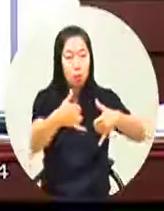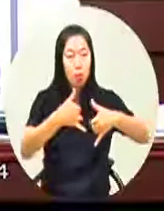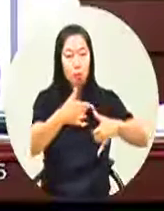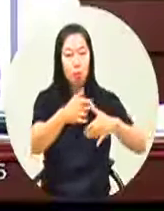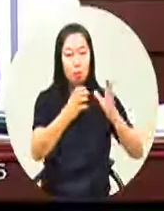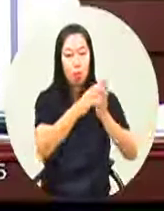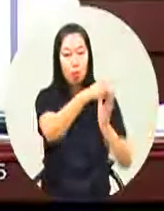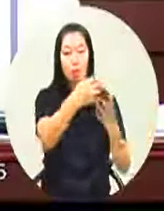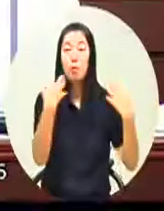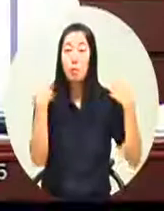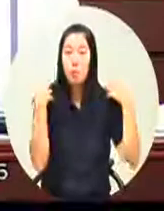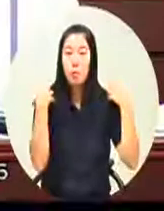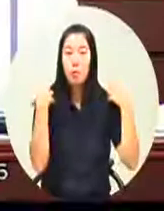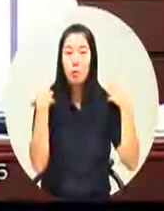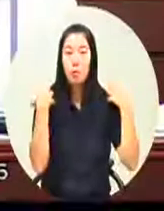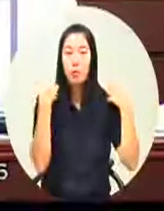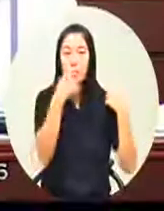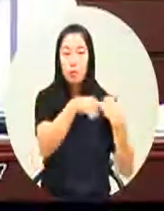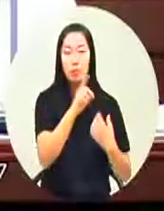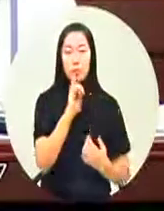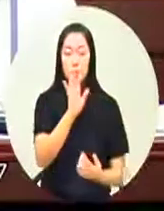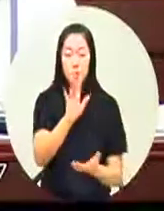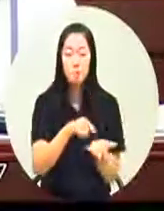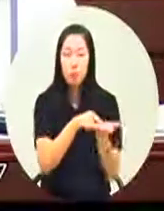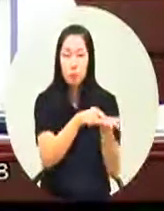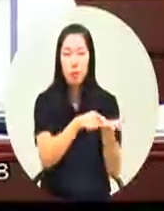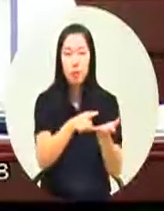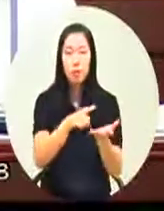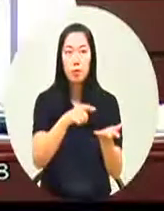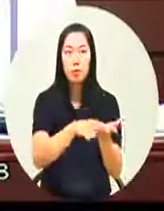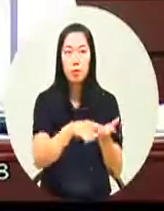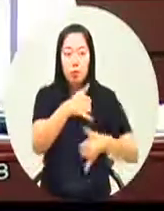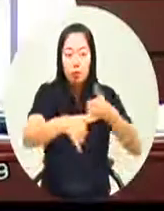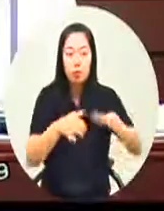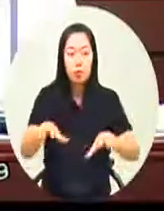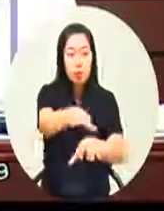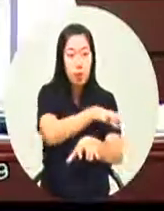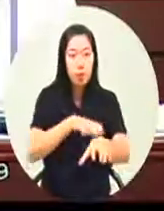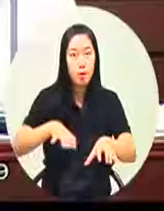局主管的业务。那么他们有申请，生活圈就是公路总